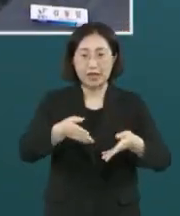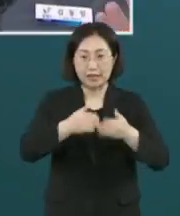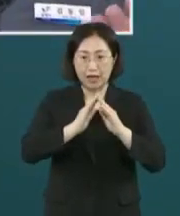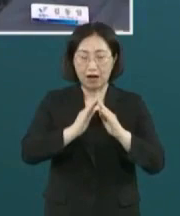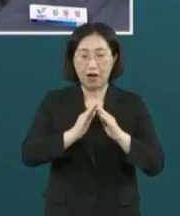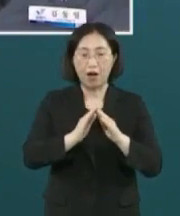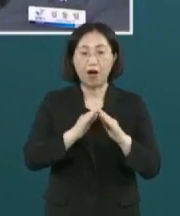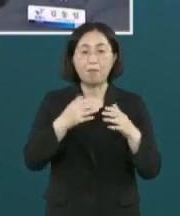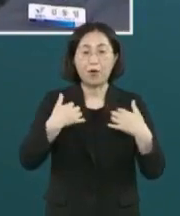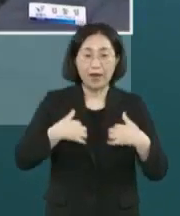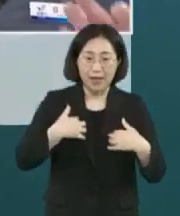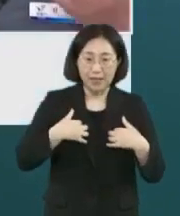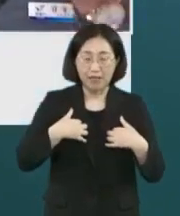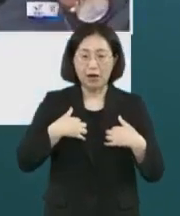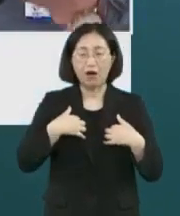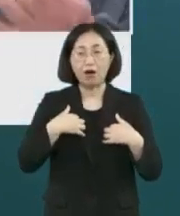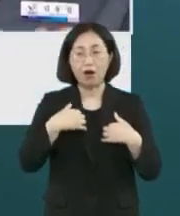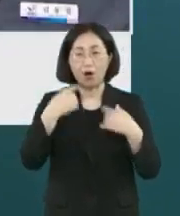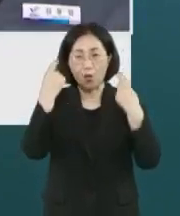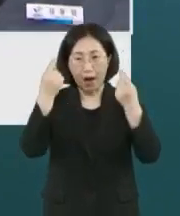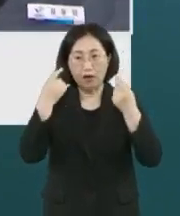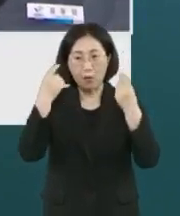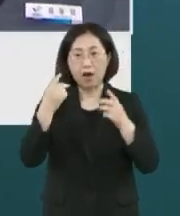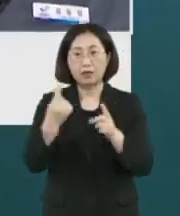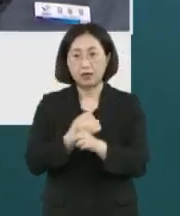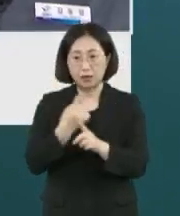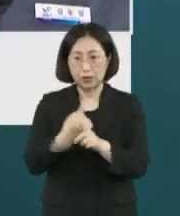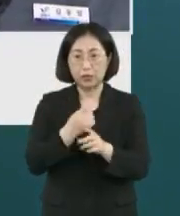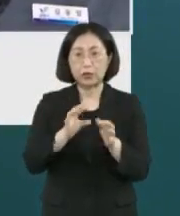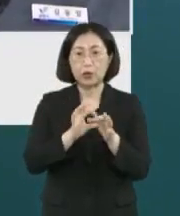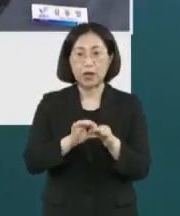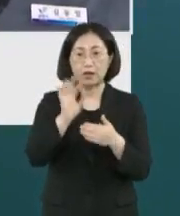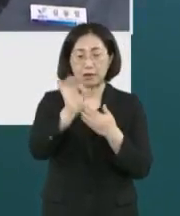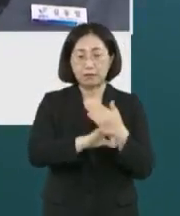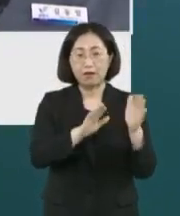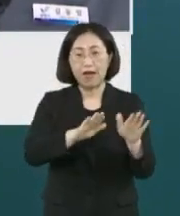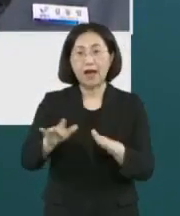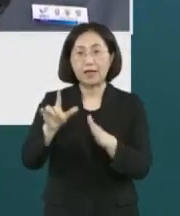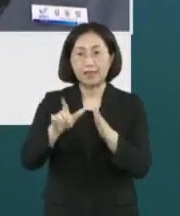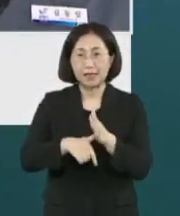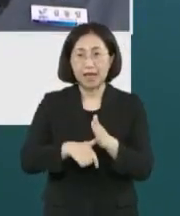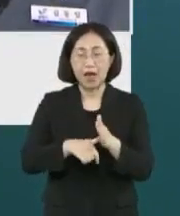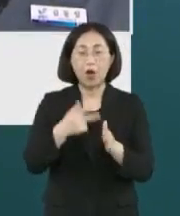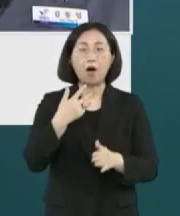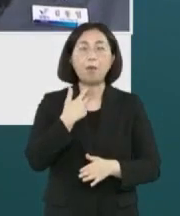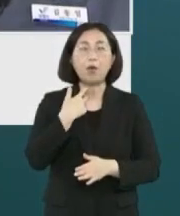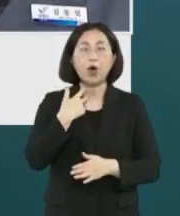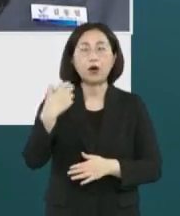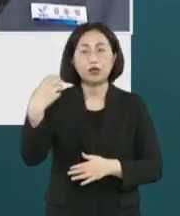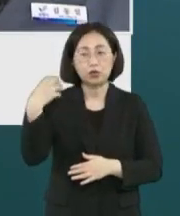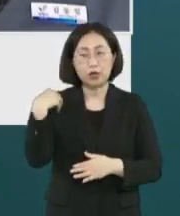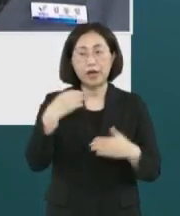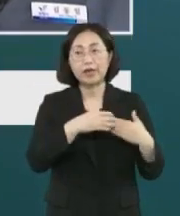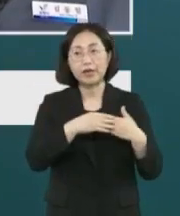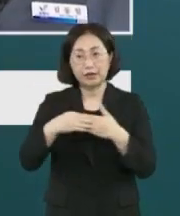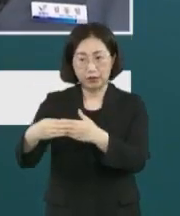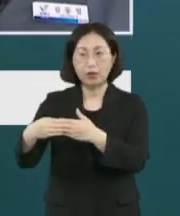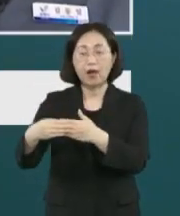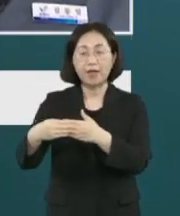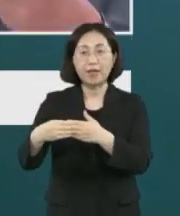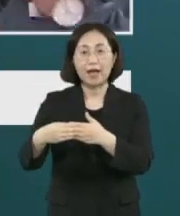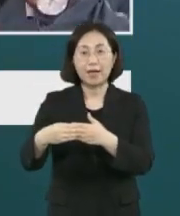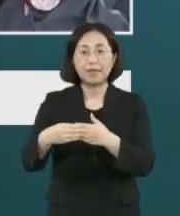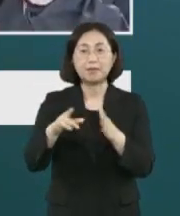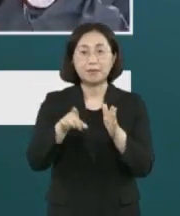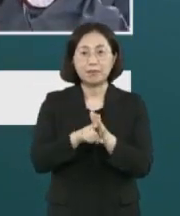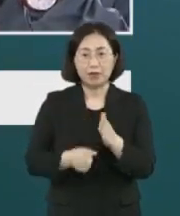해양 레저, 해양 관광, 해양 치유를 통해서 서해안 시대를 우리 만세보령이 주도해서 일구고 간다는 그러한